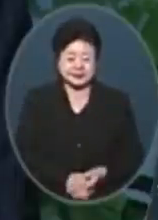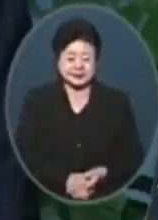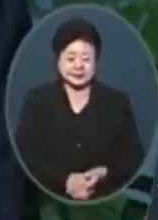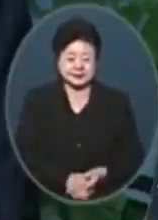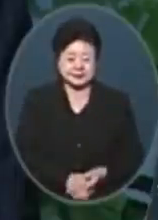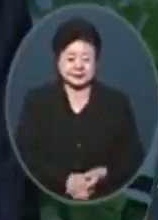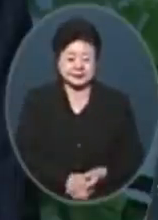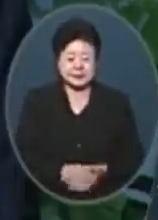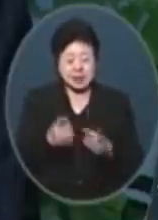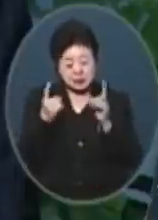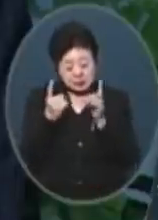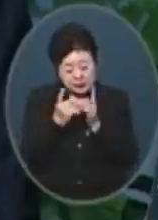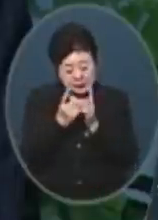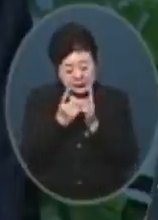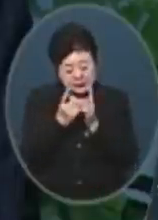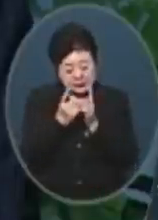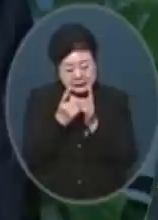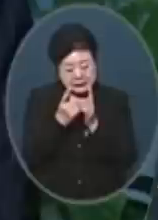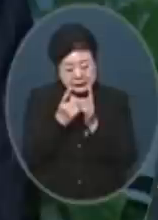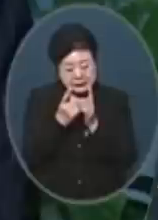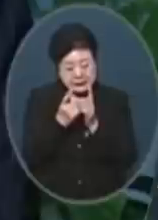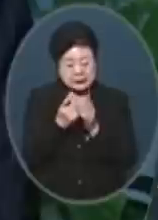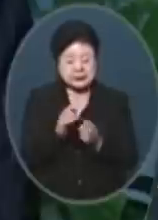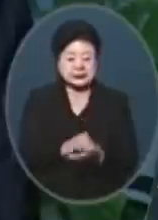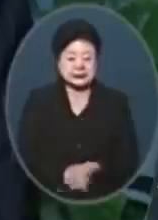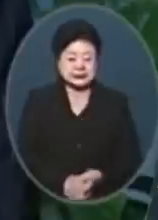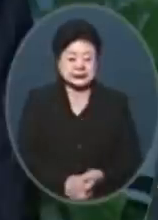제가 만나서 이야기해 보았는데